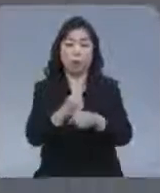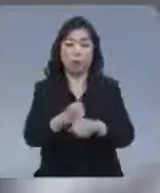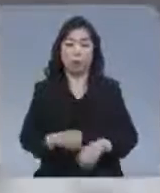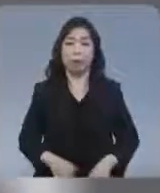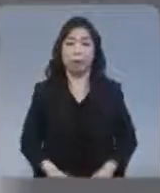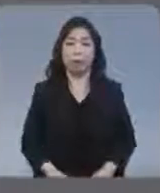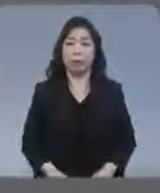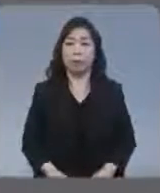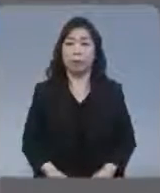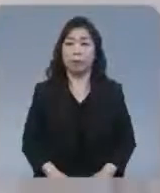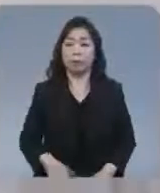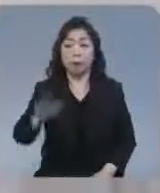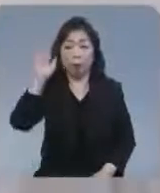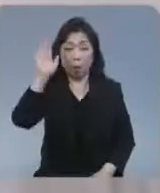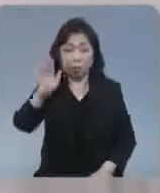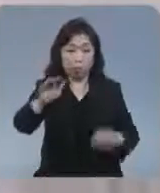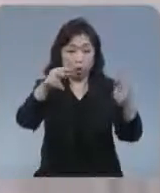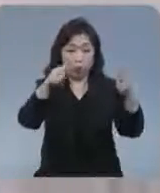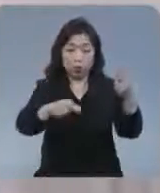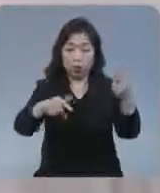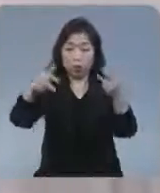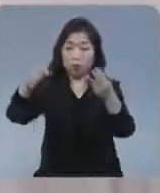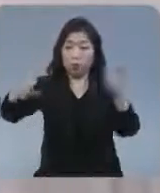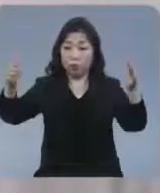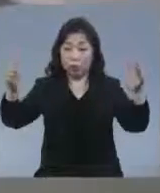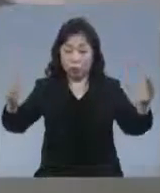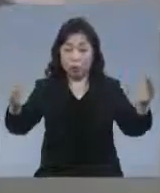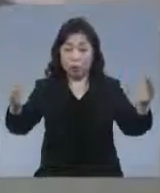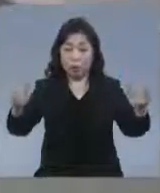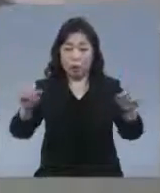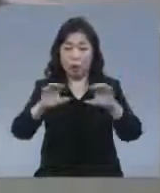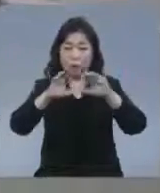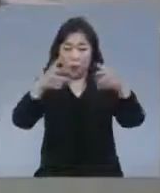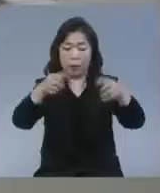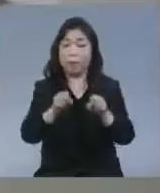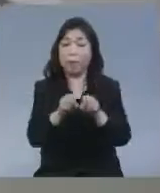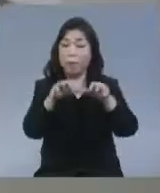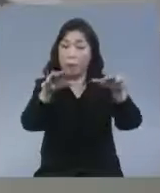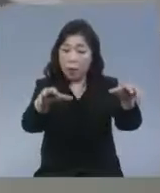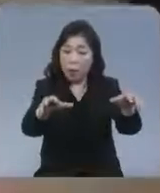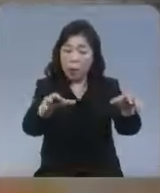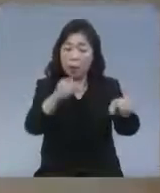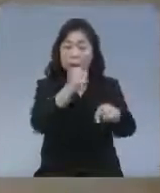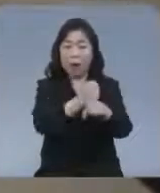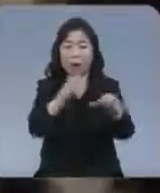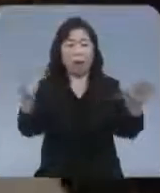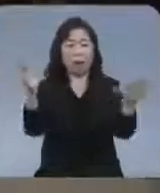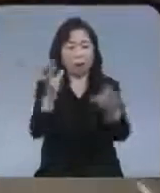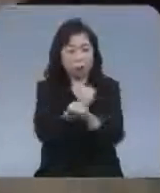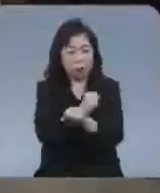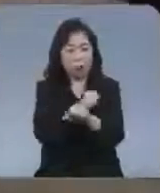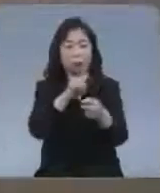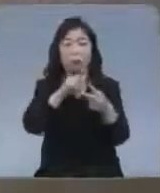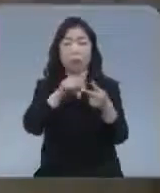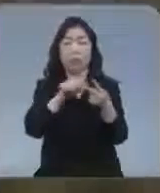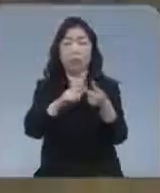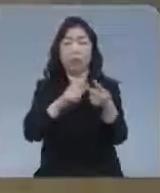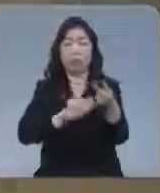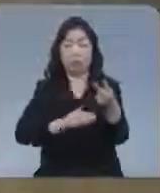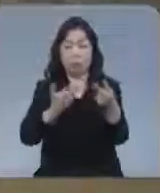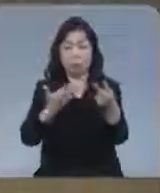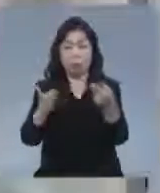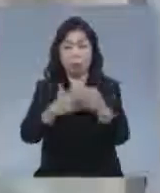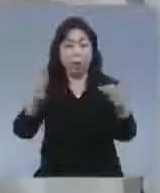で隔離して完成オムを確認します対象国となった南アフリカ共和国